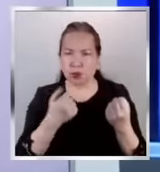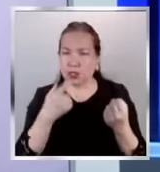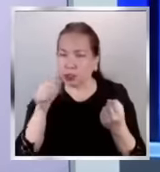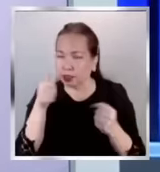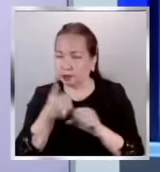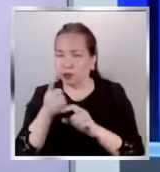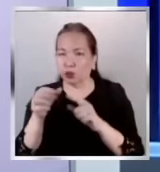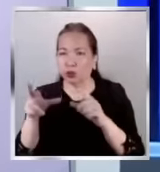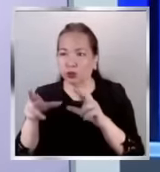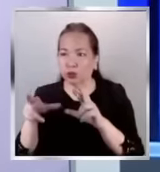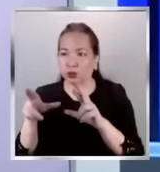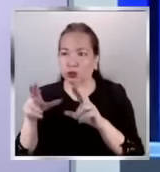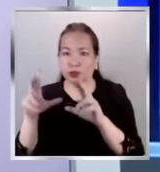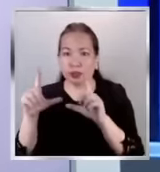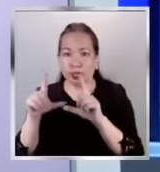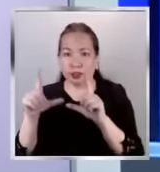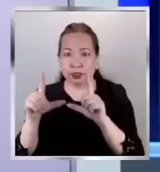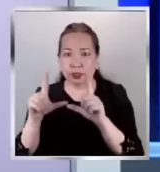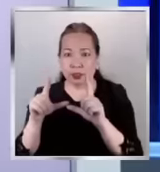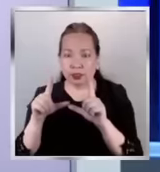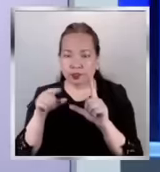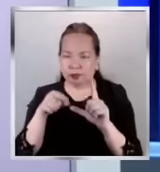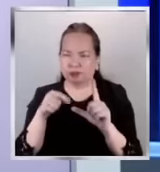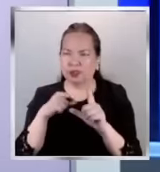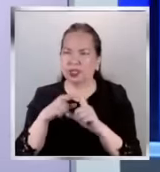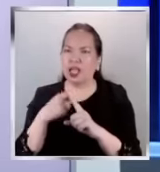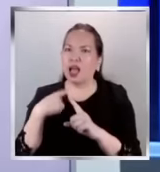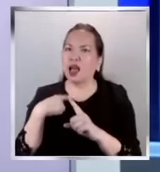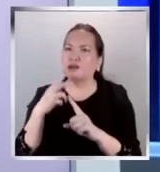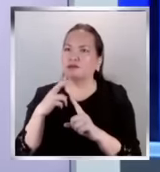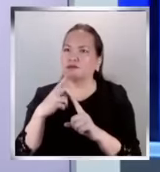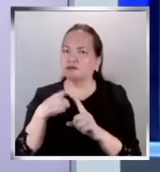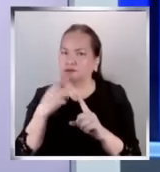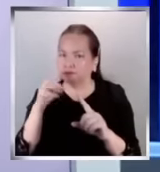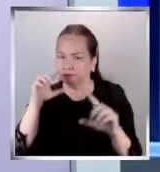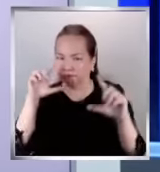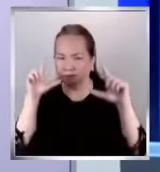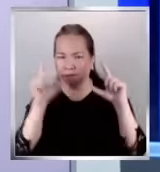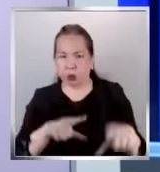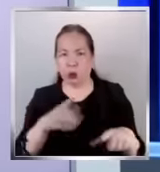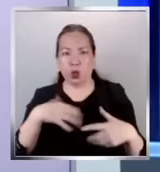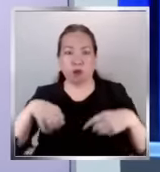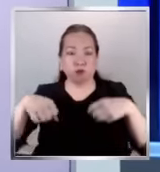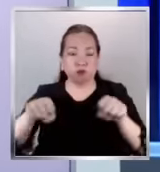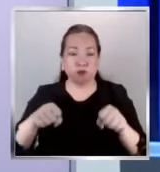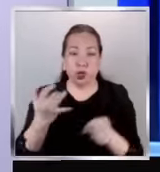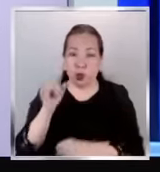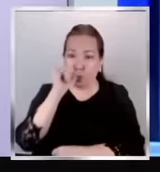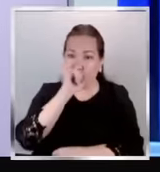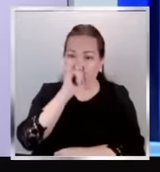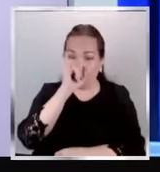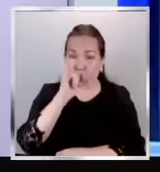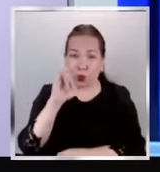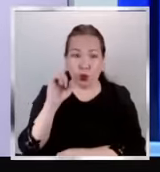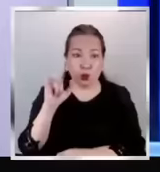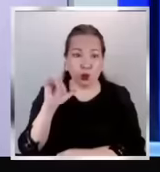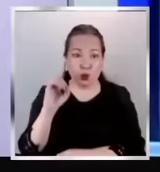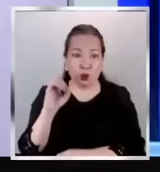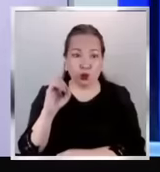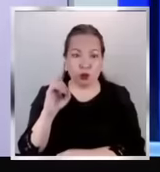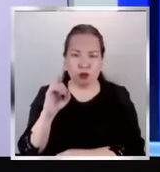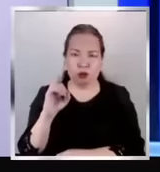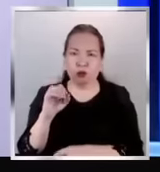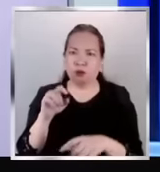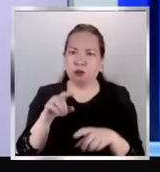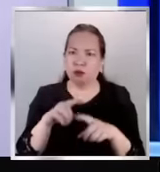record daw siya ng paglabag sa pagmomotorsiklo niya sa Iloilo yan ay Kahit na hindi naman siya nagmomotorsiklo